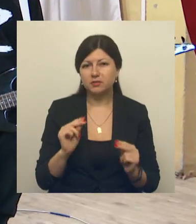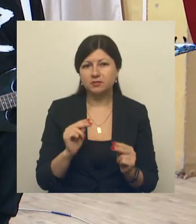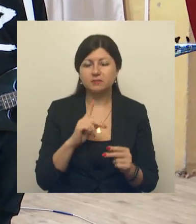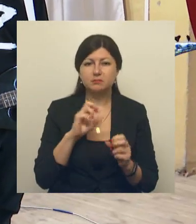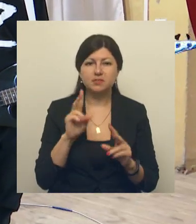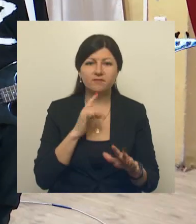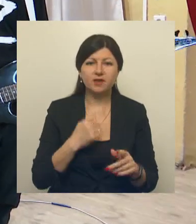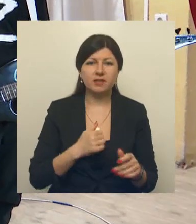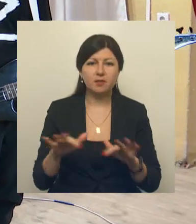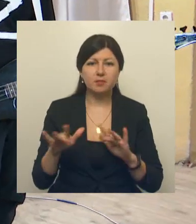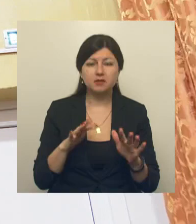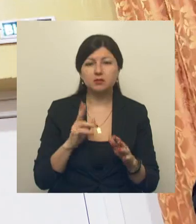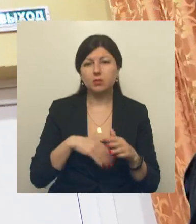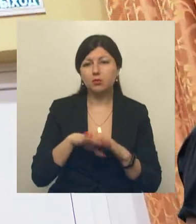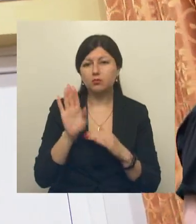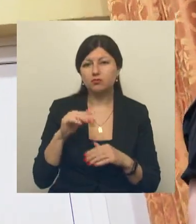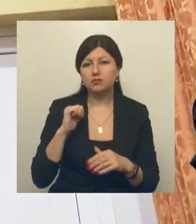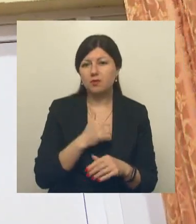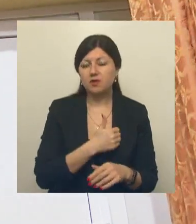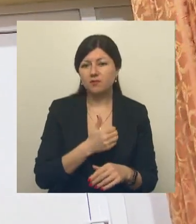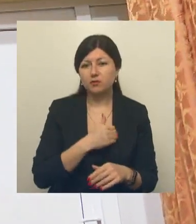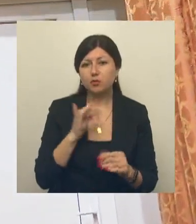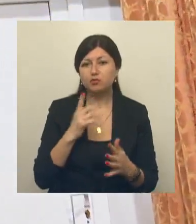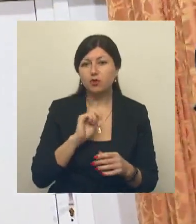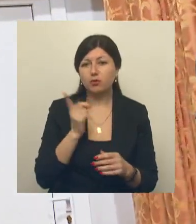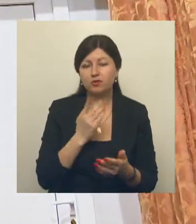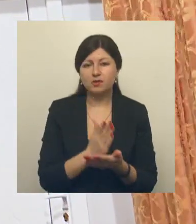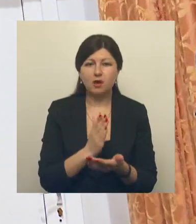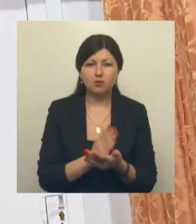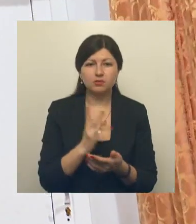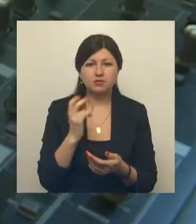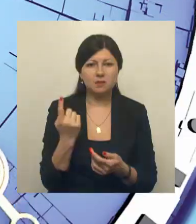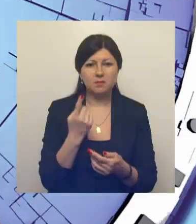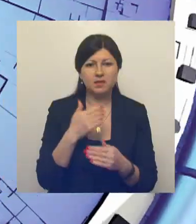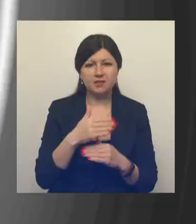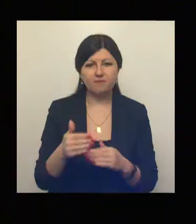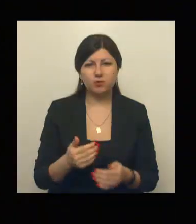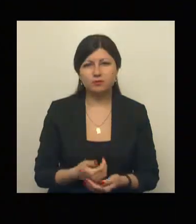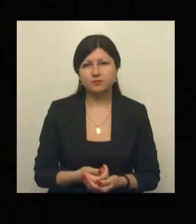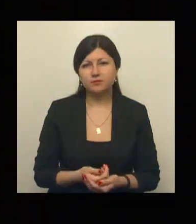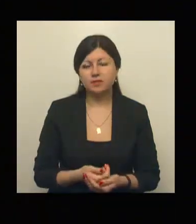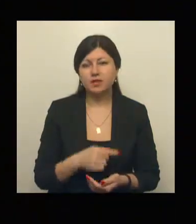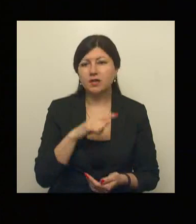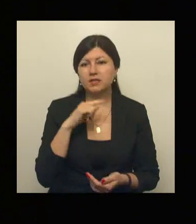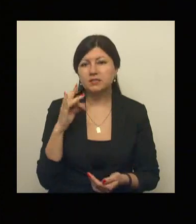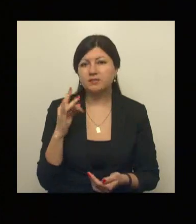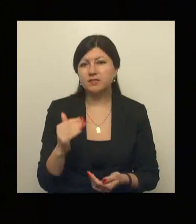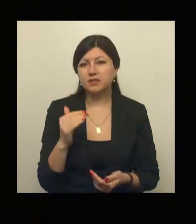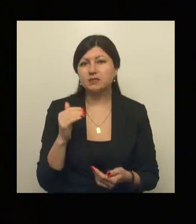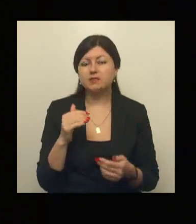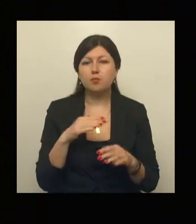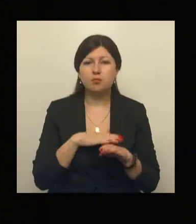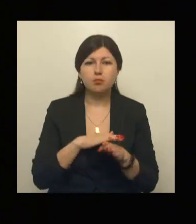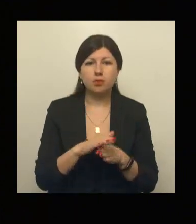военной операции, который ушел добровольцем и уже почти год находится на передовой. Российская Федерация полностью